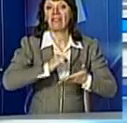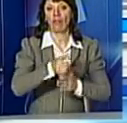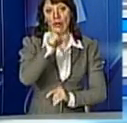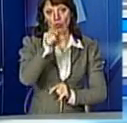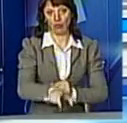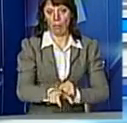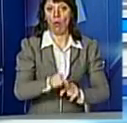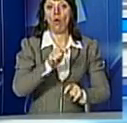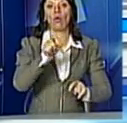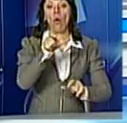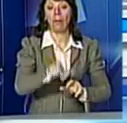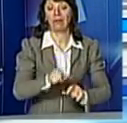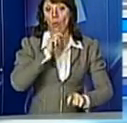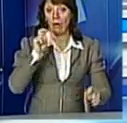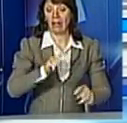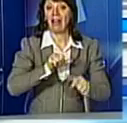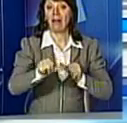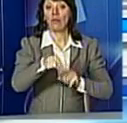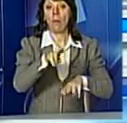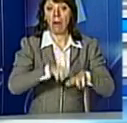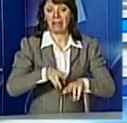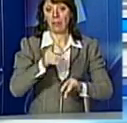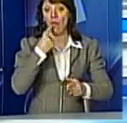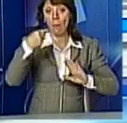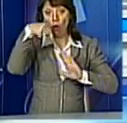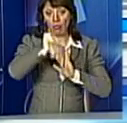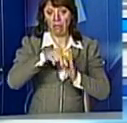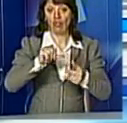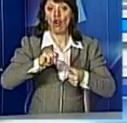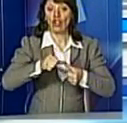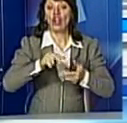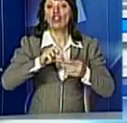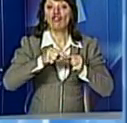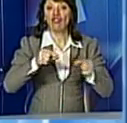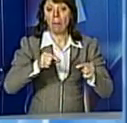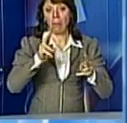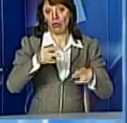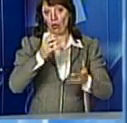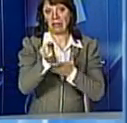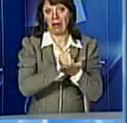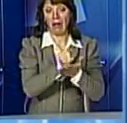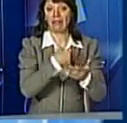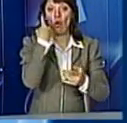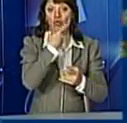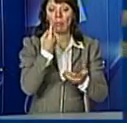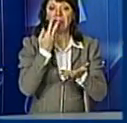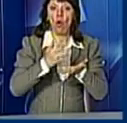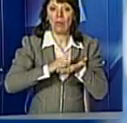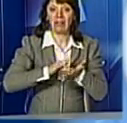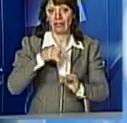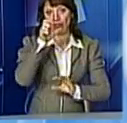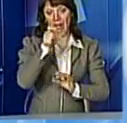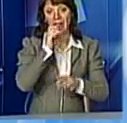громадянина України окрім того в паспорт буде вмонтовано чіп Там будуть зберігатися особисті та біометричні дані про